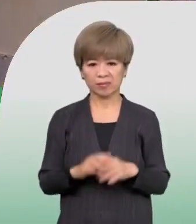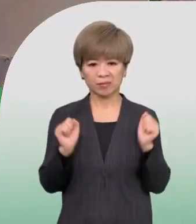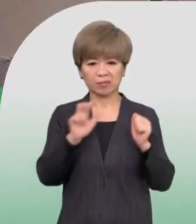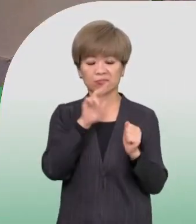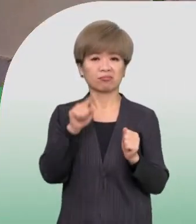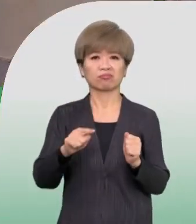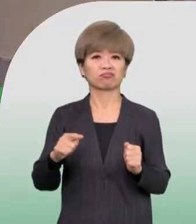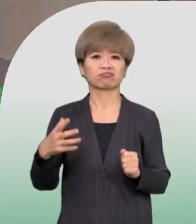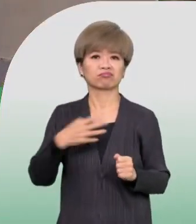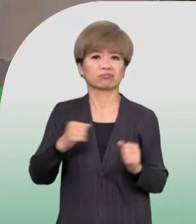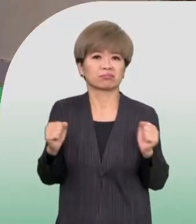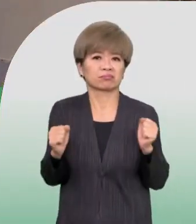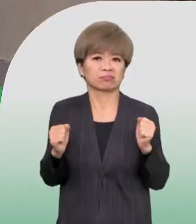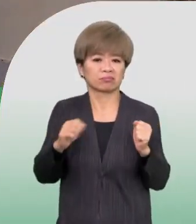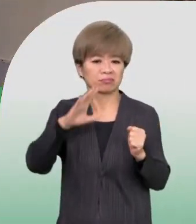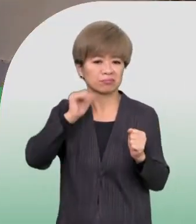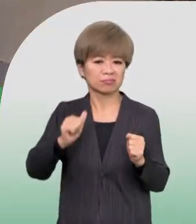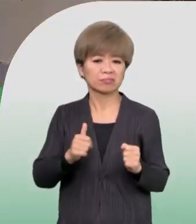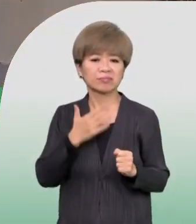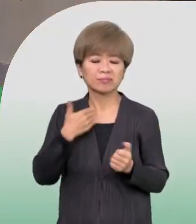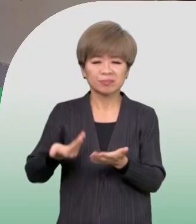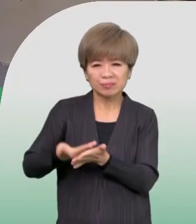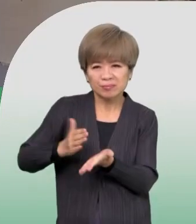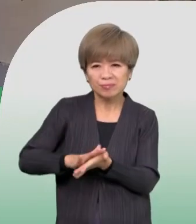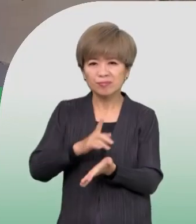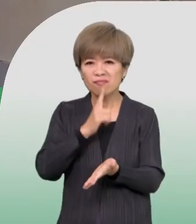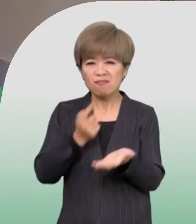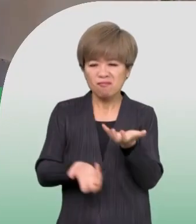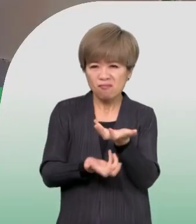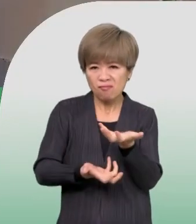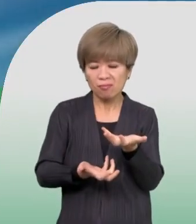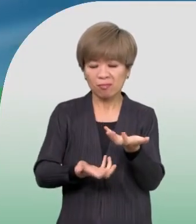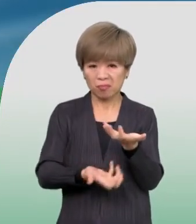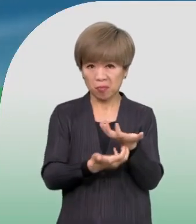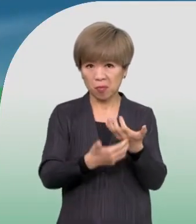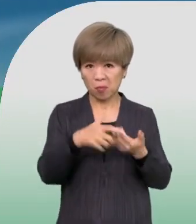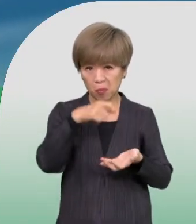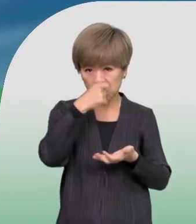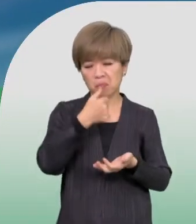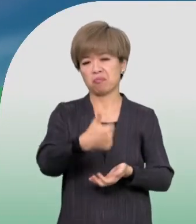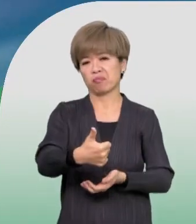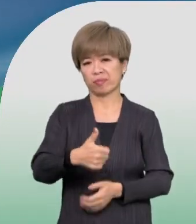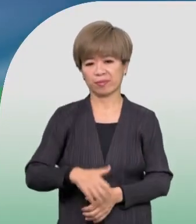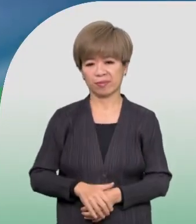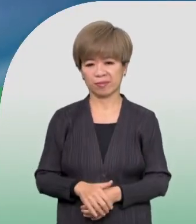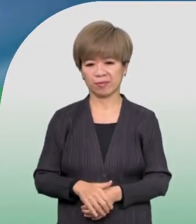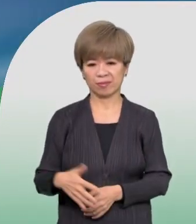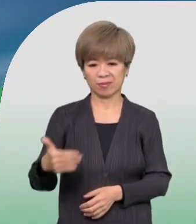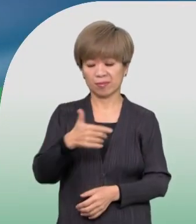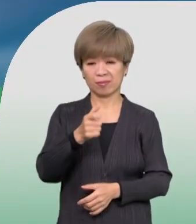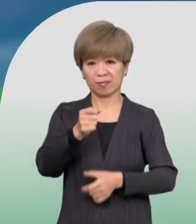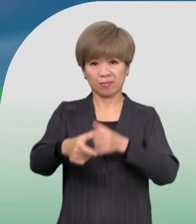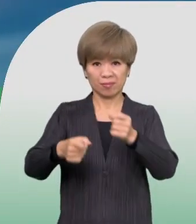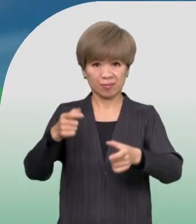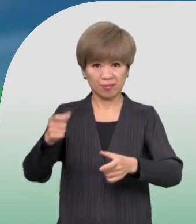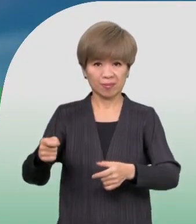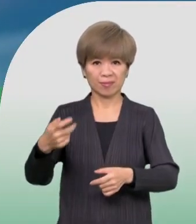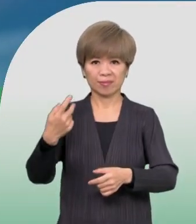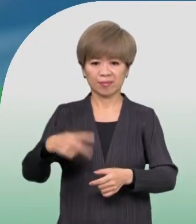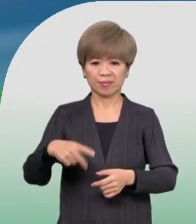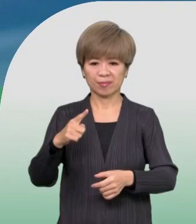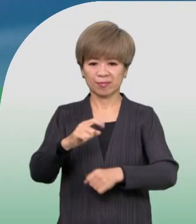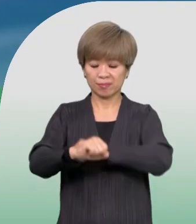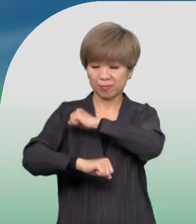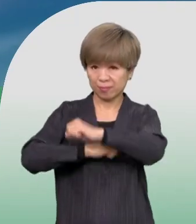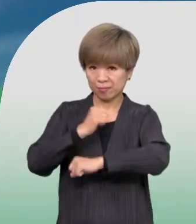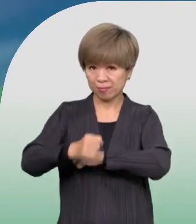冷，回去要干煎、红烧都可以，还能煮汤更好吃。 可以买到很多鱼货，然后在活